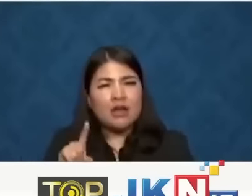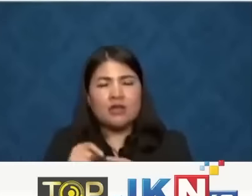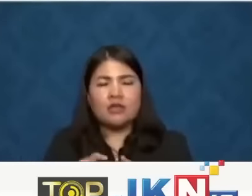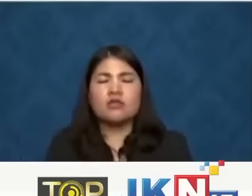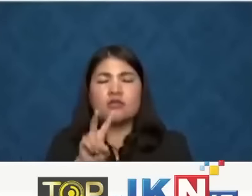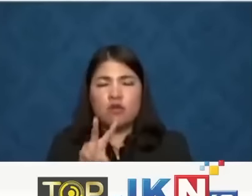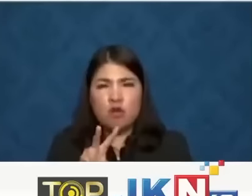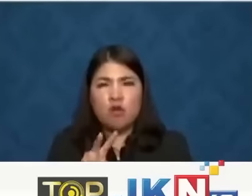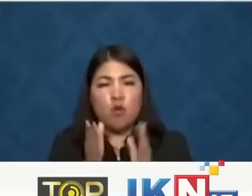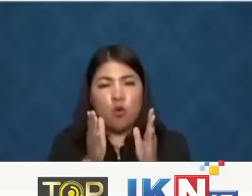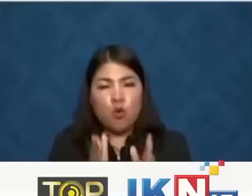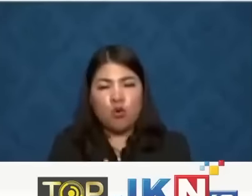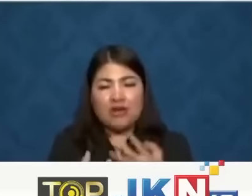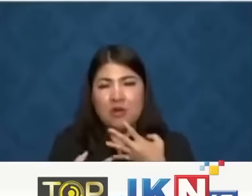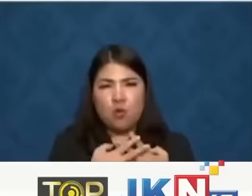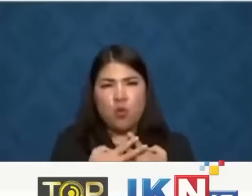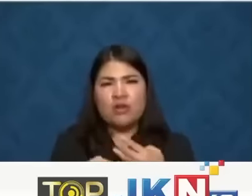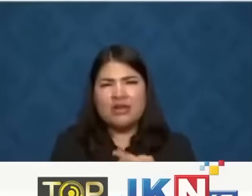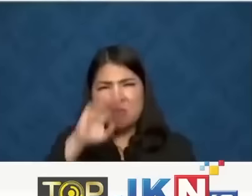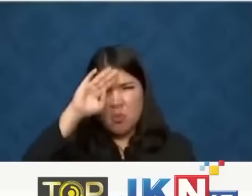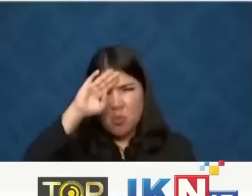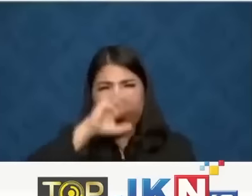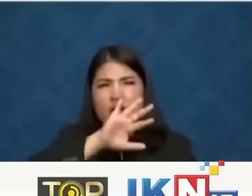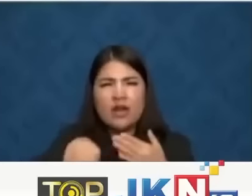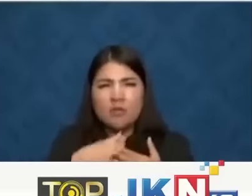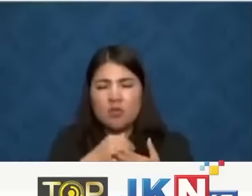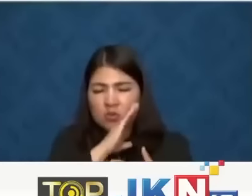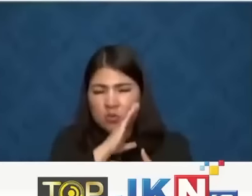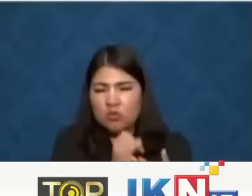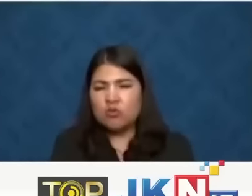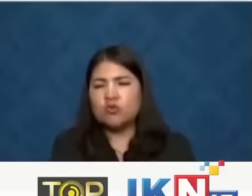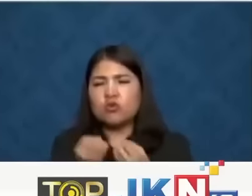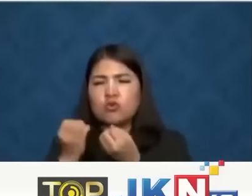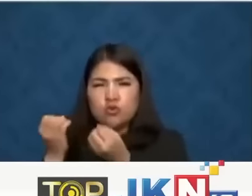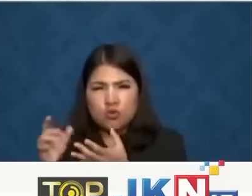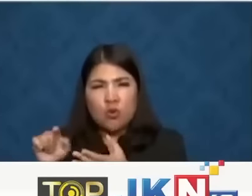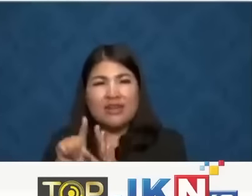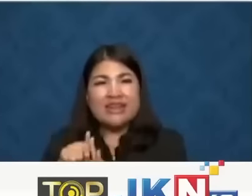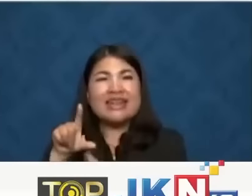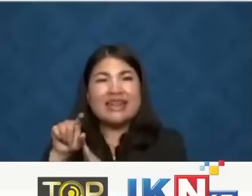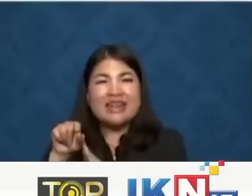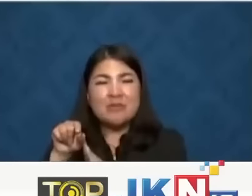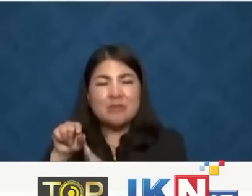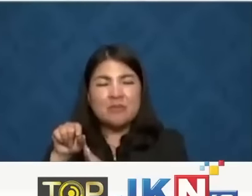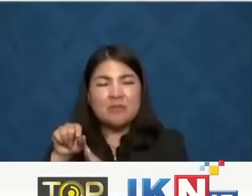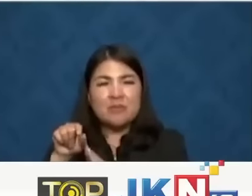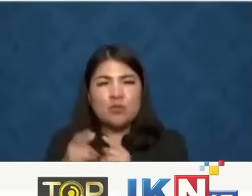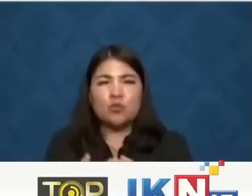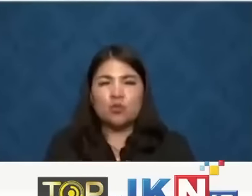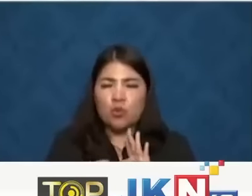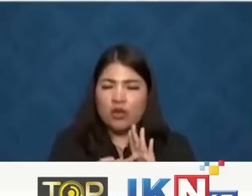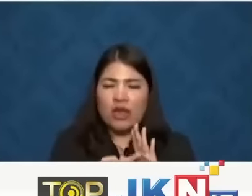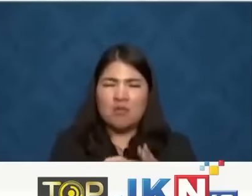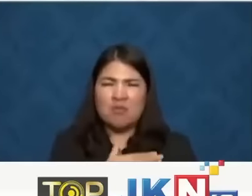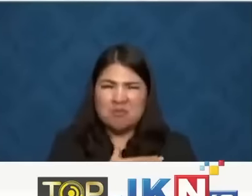พิงมีการไปตั้งคำถามถึงหมออะไรต่างๆกันเนี่ยครับปรากฏว่าเรื่องนี้เนี่ยนะฮะ นายแพทย์ชลน่านศรีแก้วรัฐมนตรีว่าการกระทรว